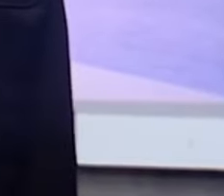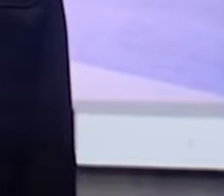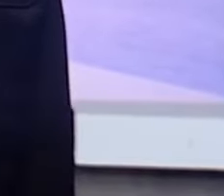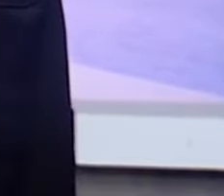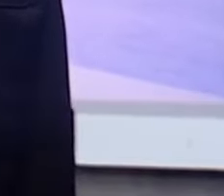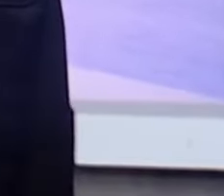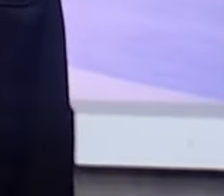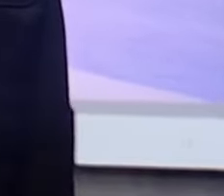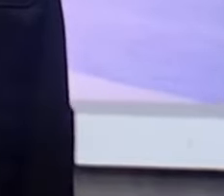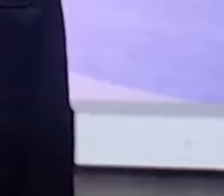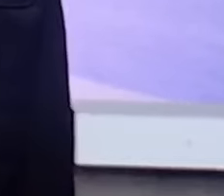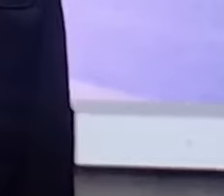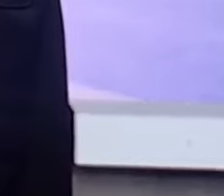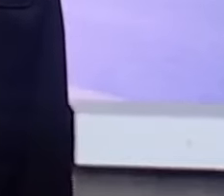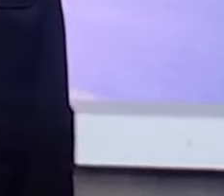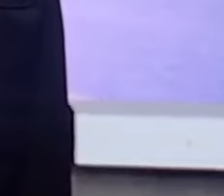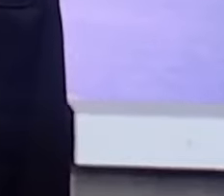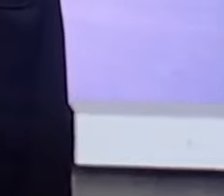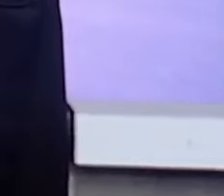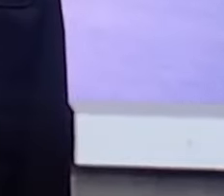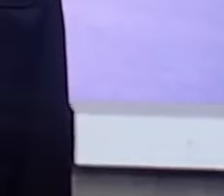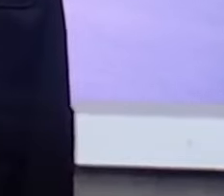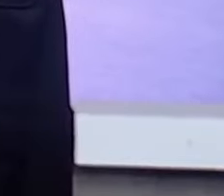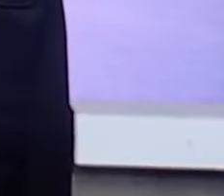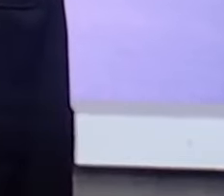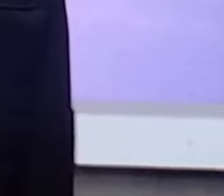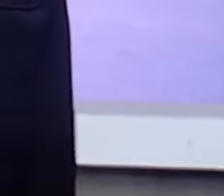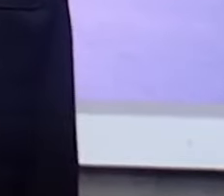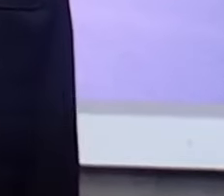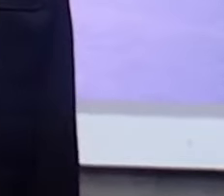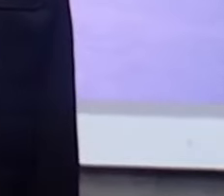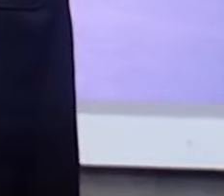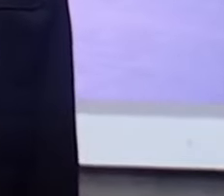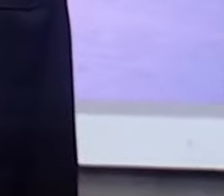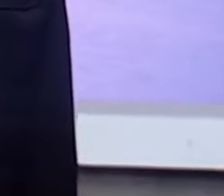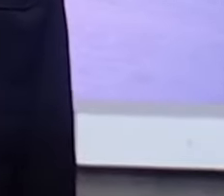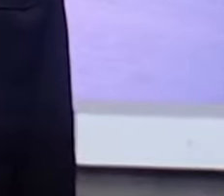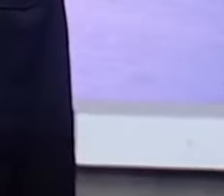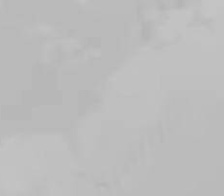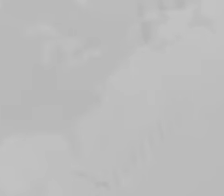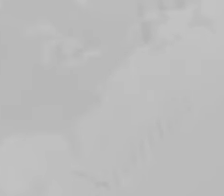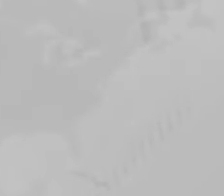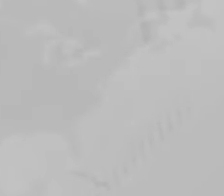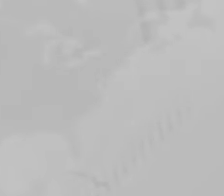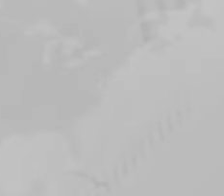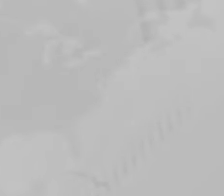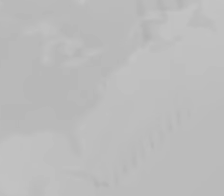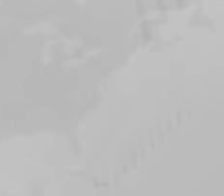samahan niyo kami sa GMA Pinoy TV at sa www.gmanews.tv.